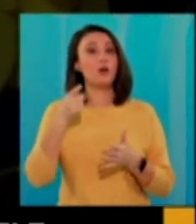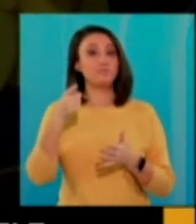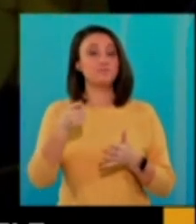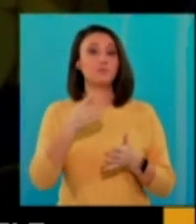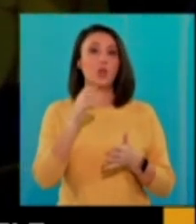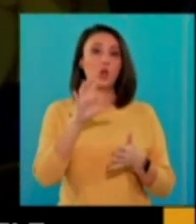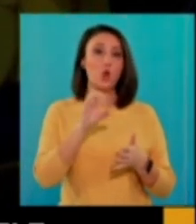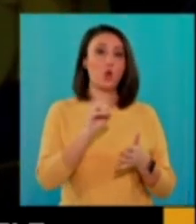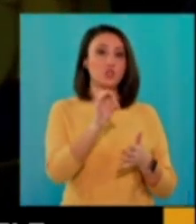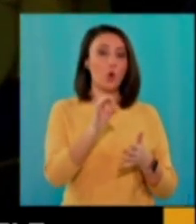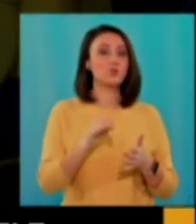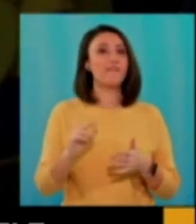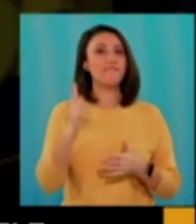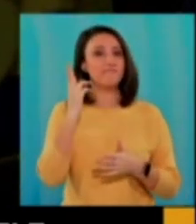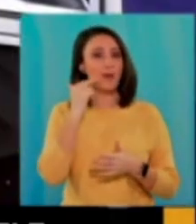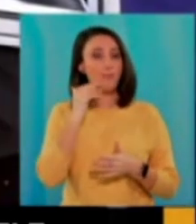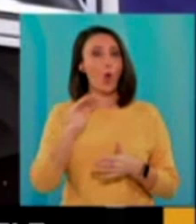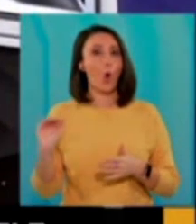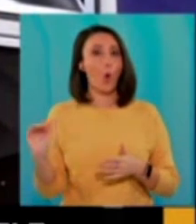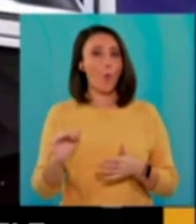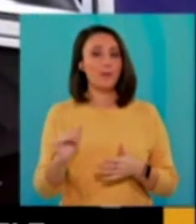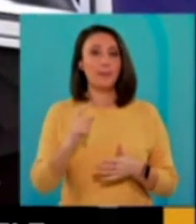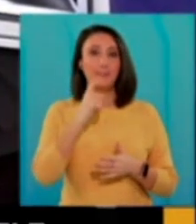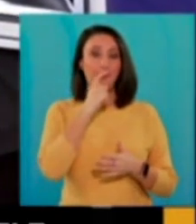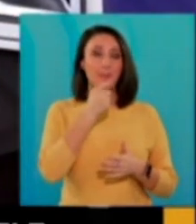aceștia, 90% sunt femei și copii.